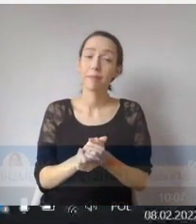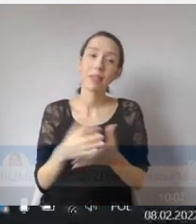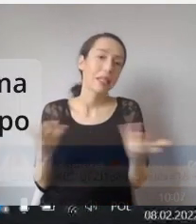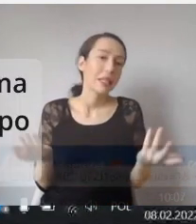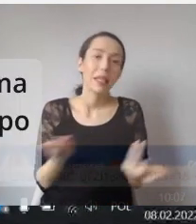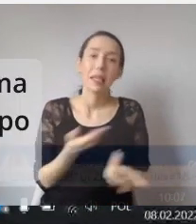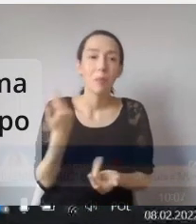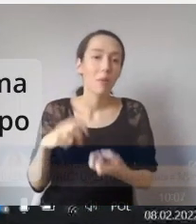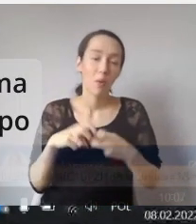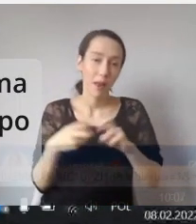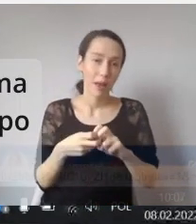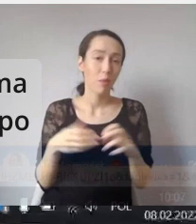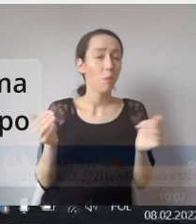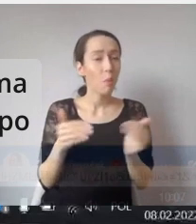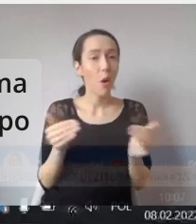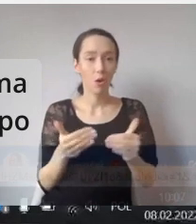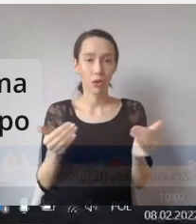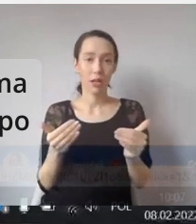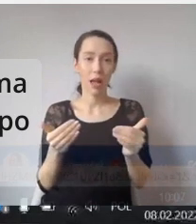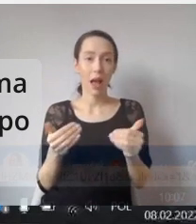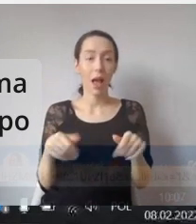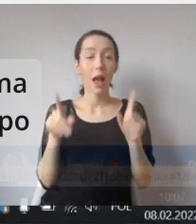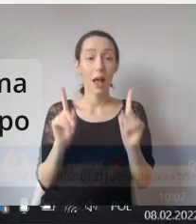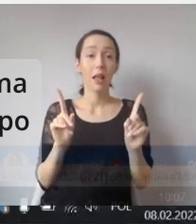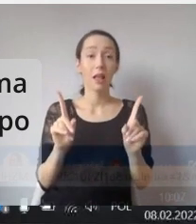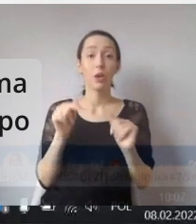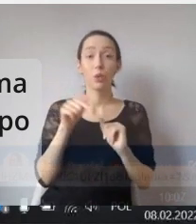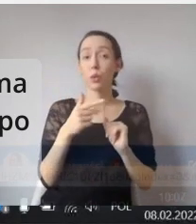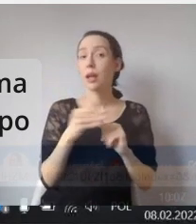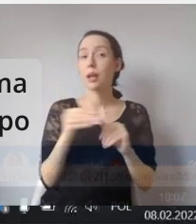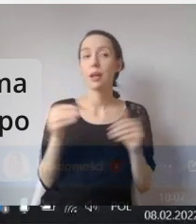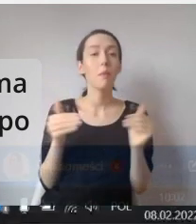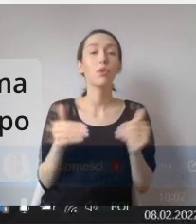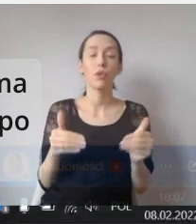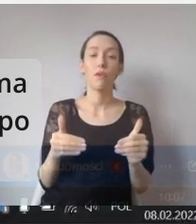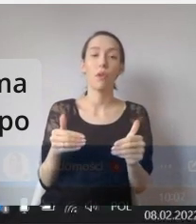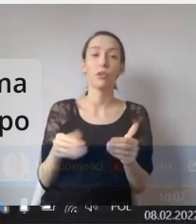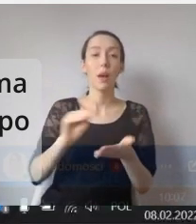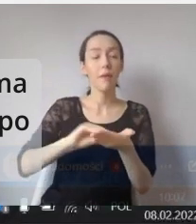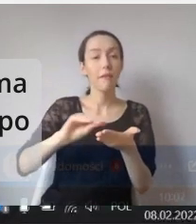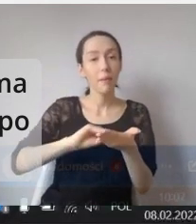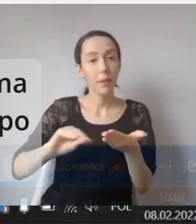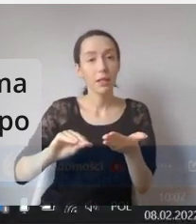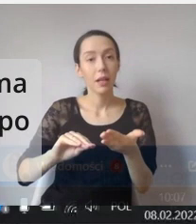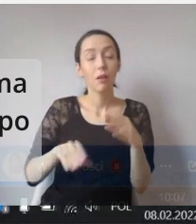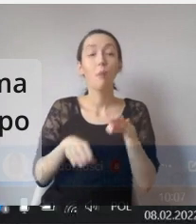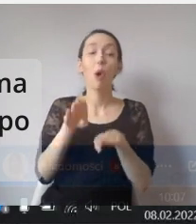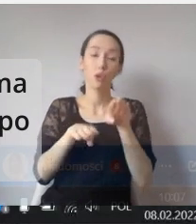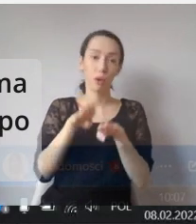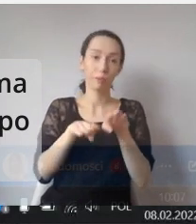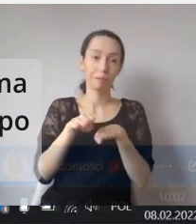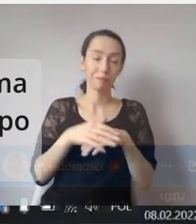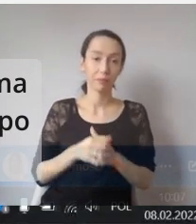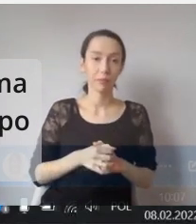zrobić, można tutaj zaznaczyć znajomość języka obcego, ale nie ma możliwości, żeby wpisać w tym miejscu poziom,